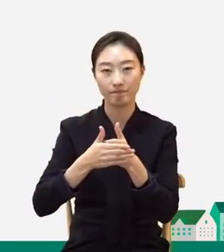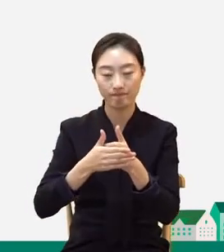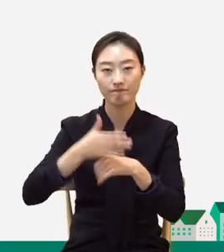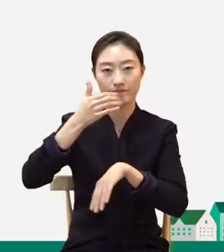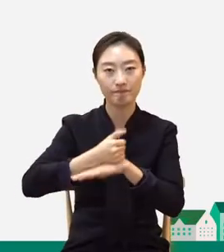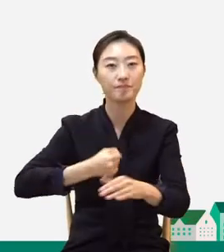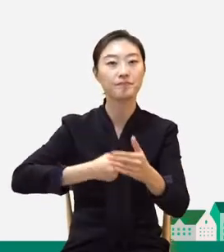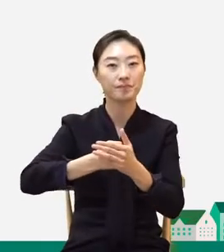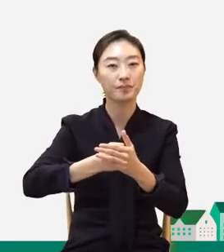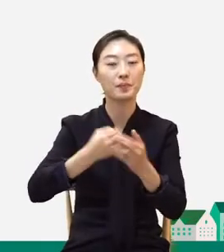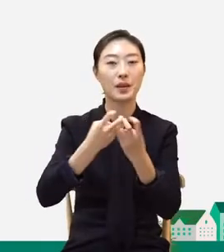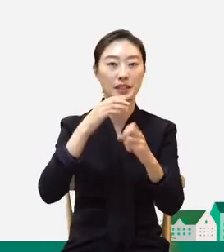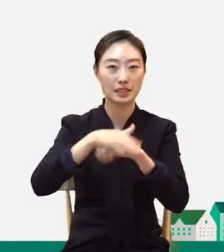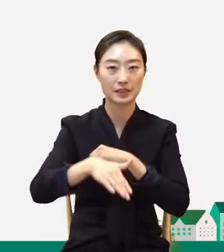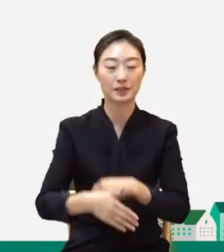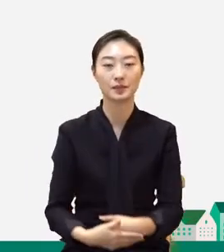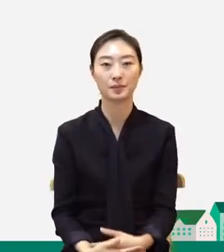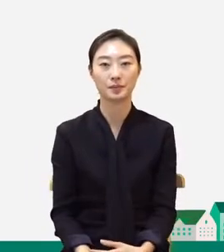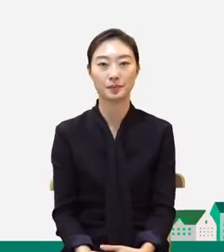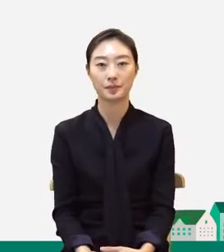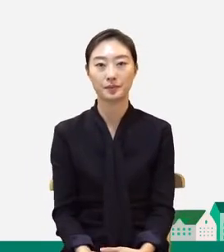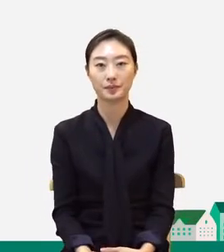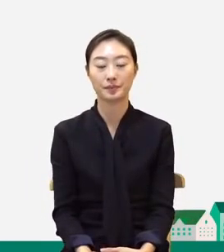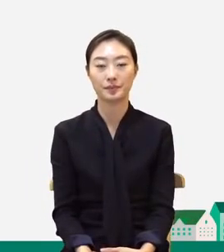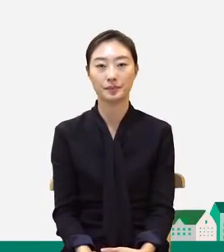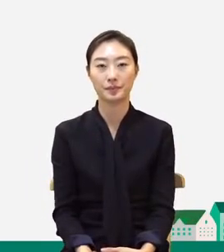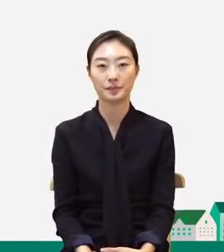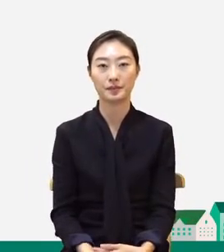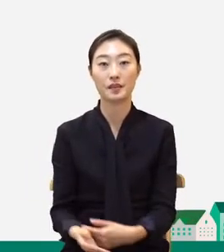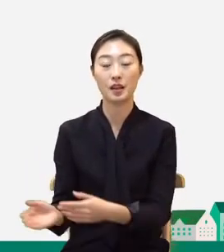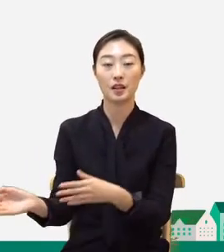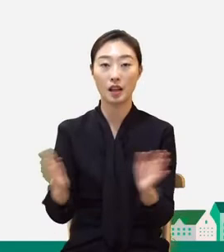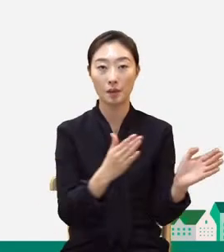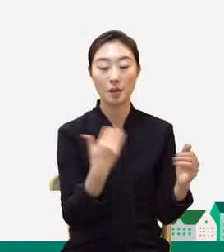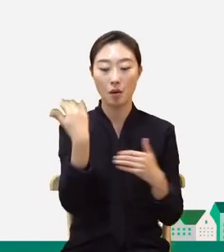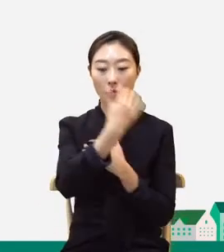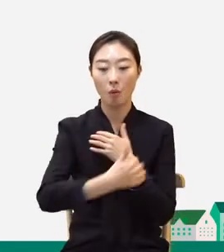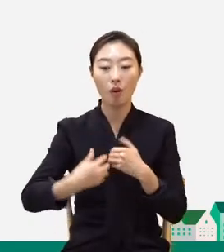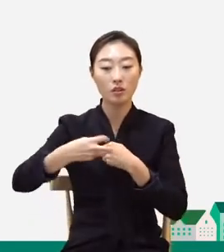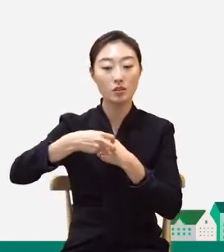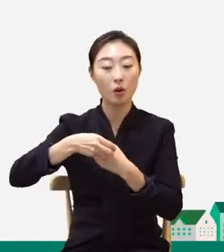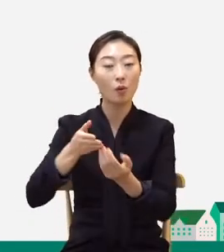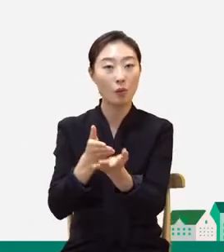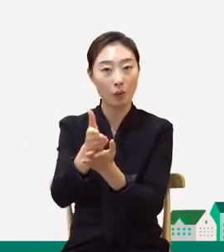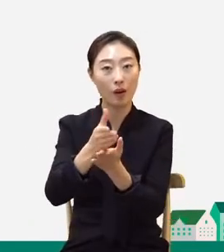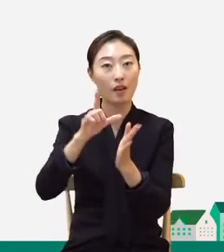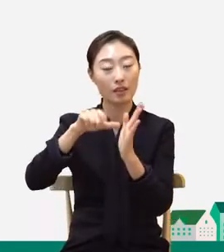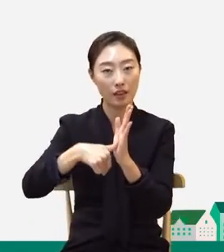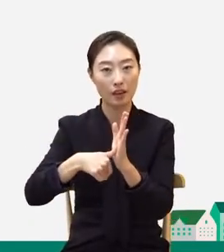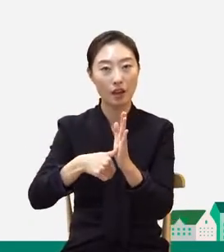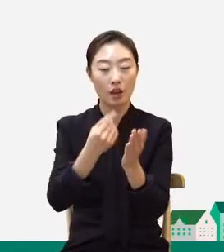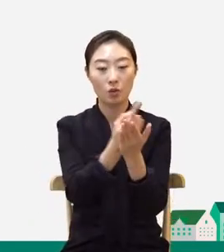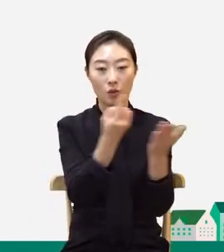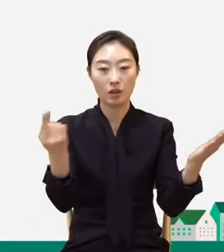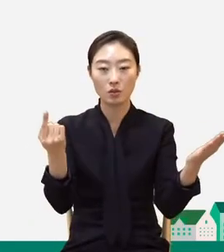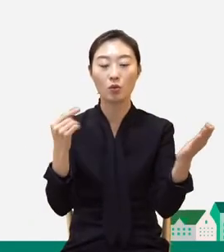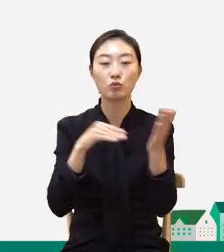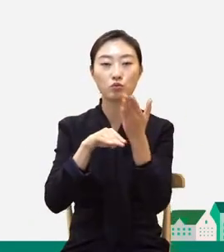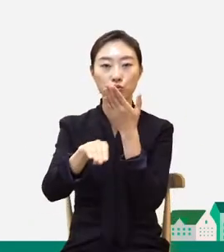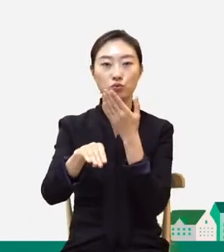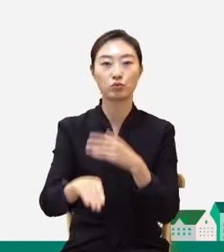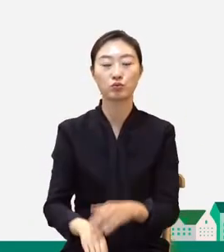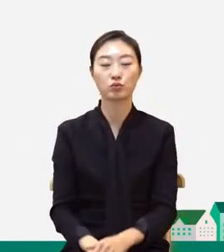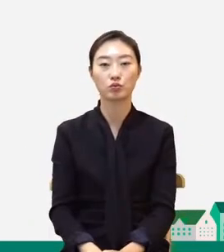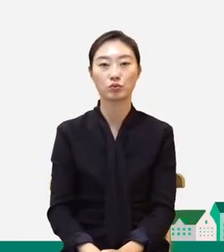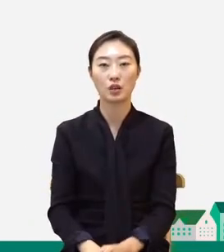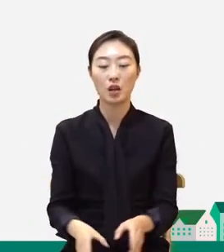하고 있습니다. 네. 그리고 다음으로 보건의료 영역에 있어서는 퇴소 후에